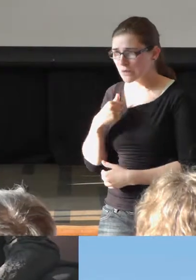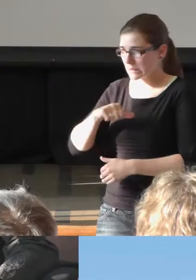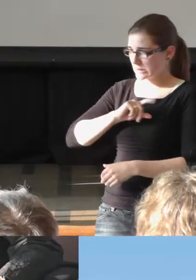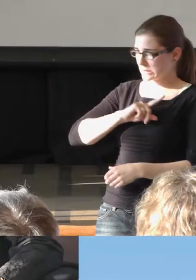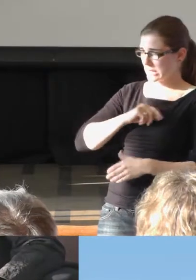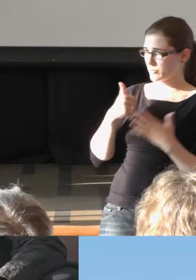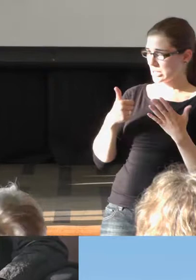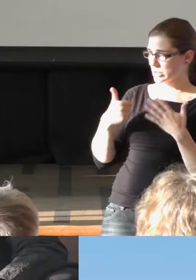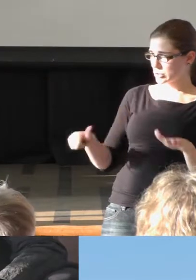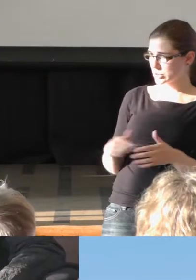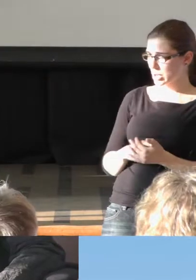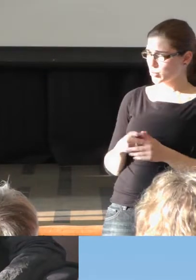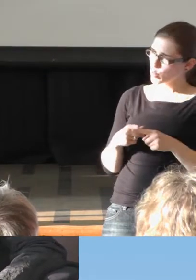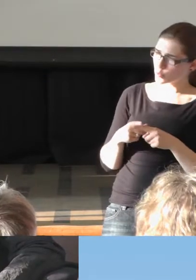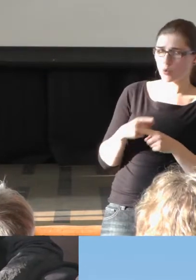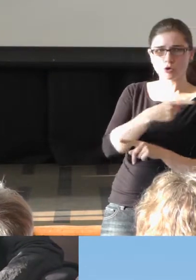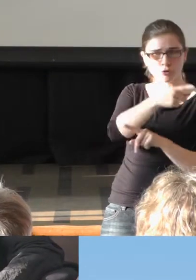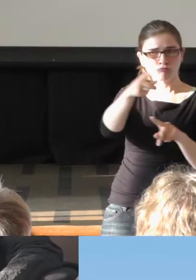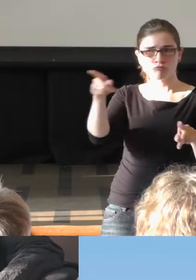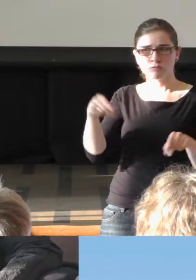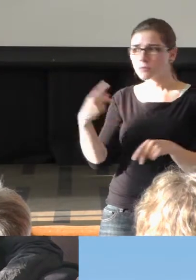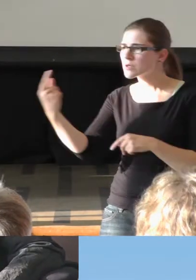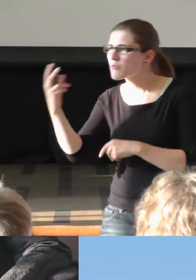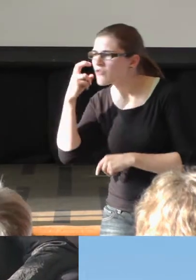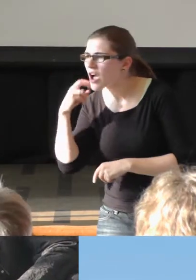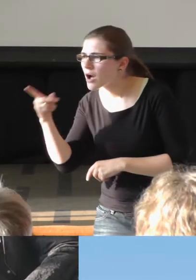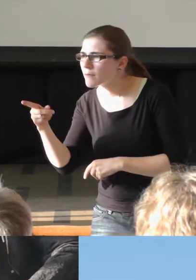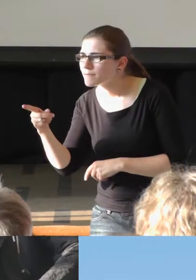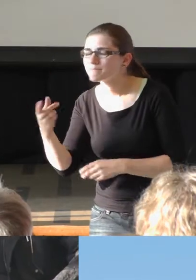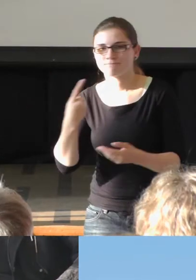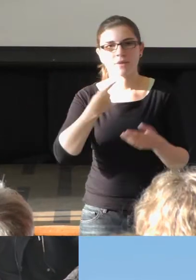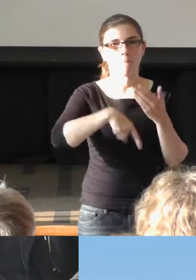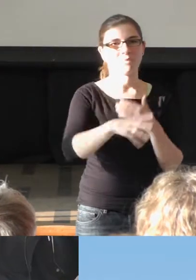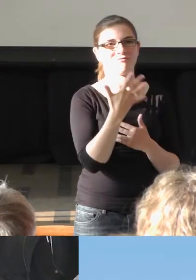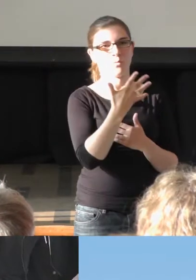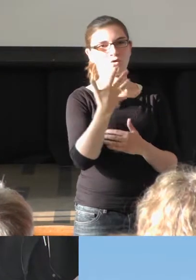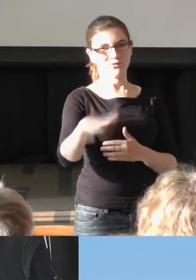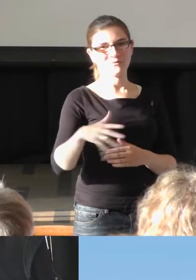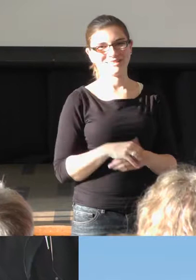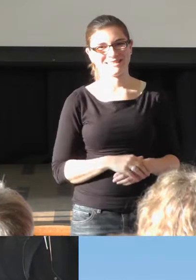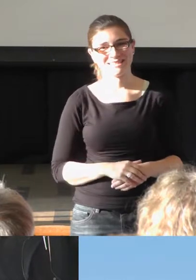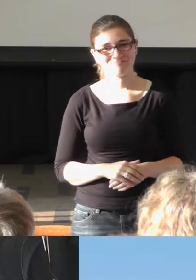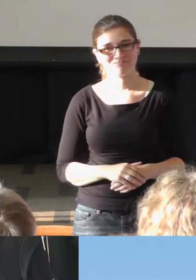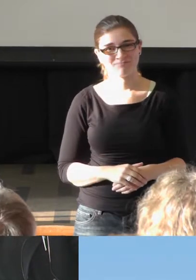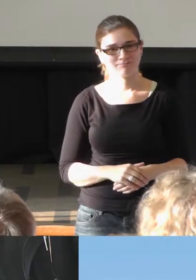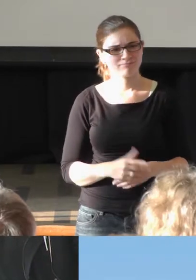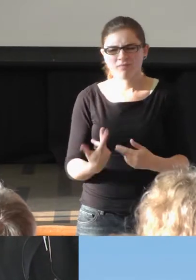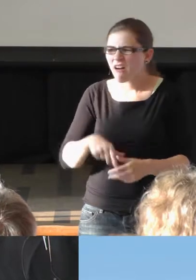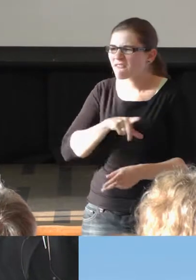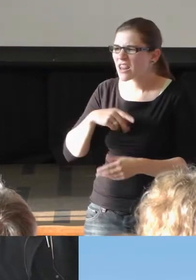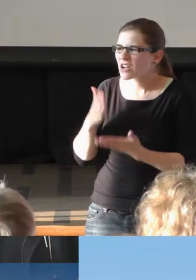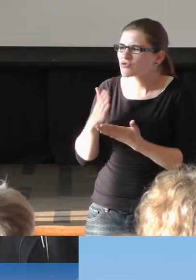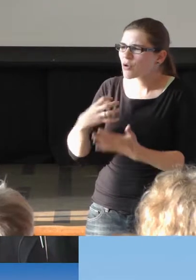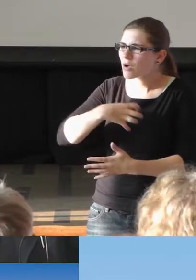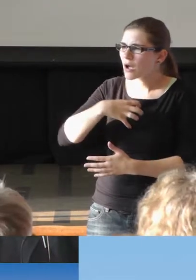und das dürfte so der Durchschnitt hier im Saal sein. Wie alt sind Sie? Ich werde 55 dieses Jahr. Wie lange haben Sie die Krankheit schon?